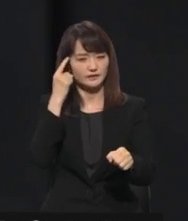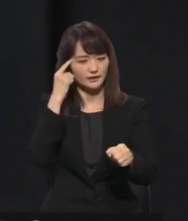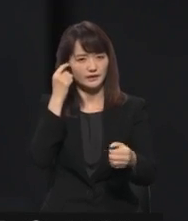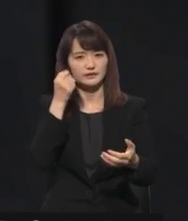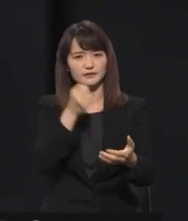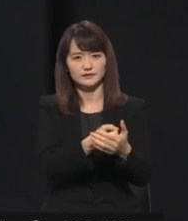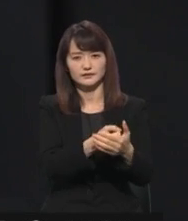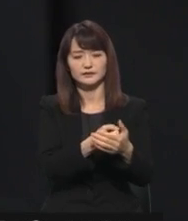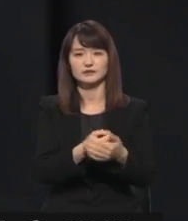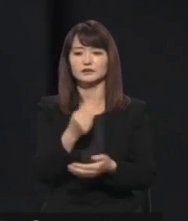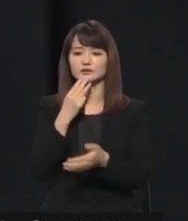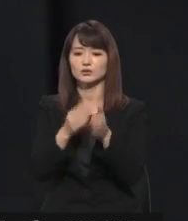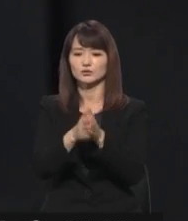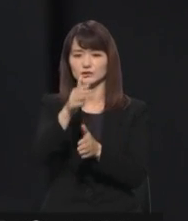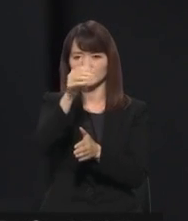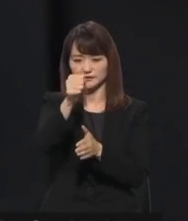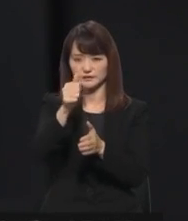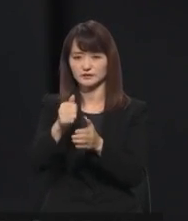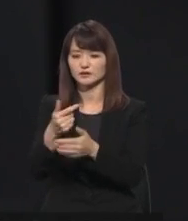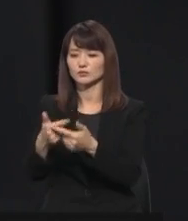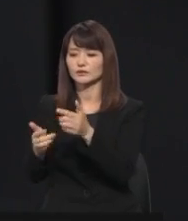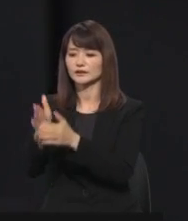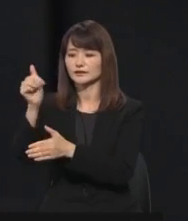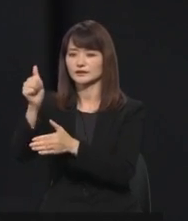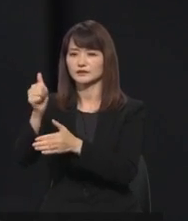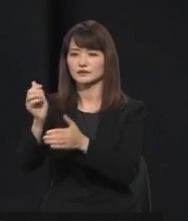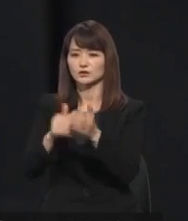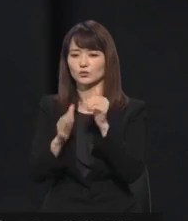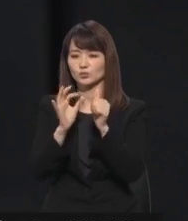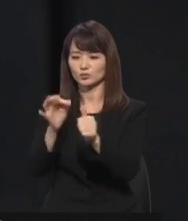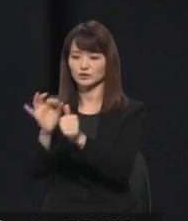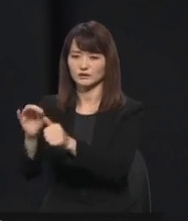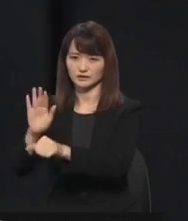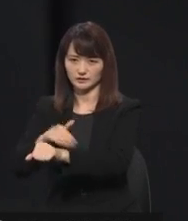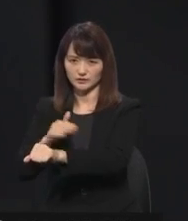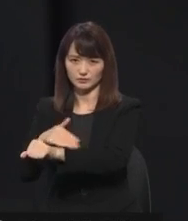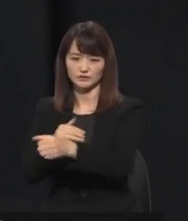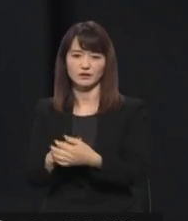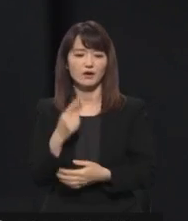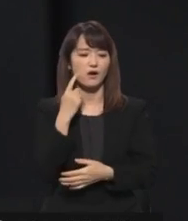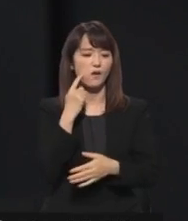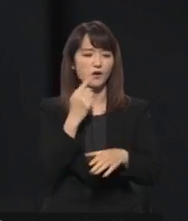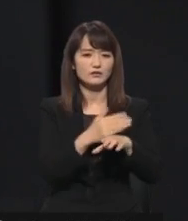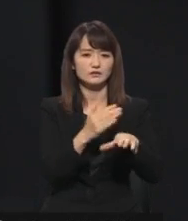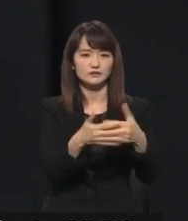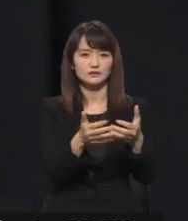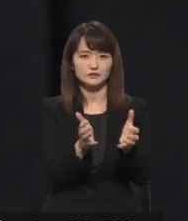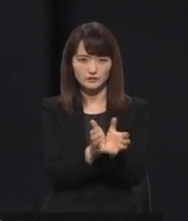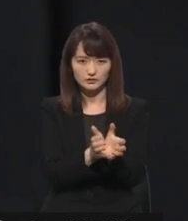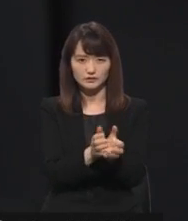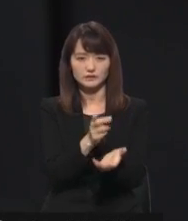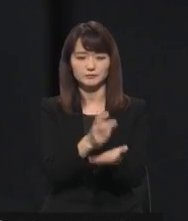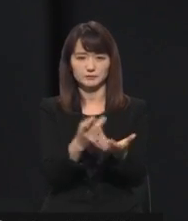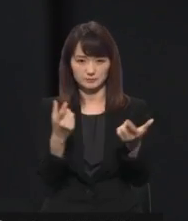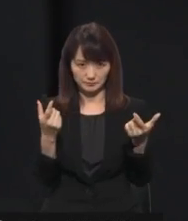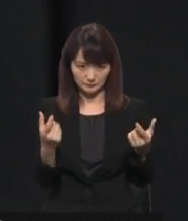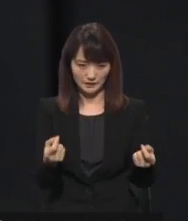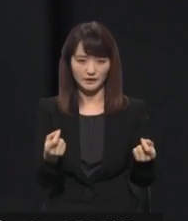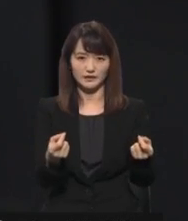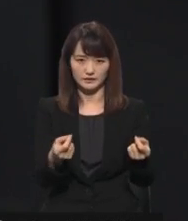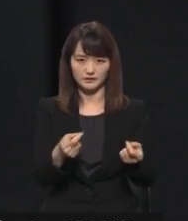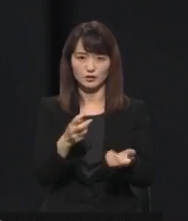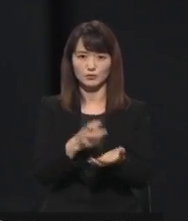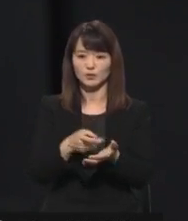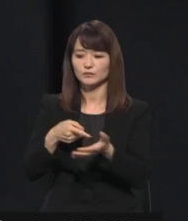부산시장 제목을 선거 공천 하는 것도 마찬가지로 위성 정당도 당원 총투표 를 통해서 합리화 시켰던 전례가 있어요